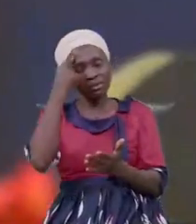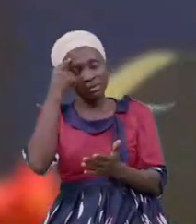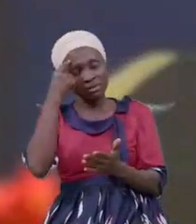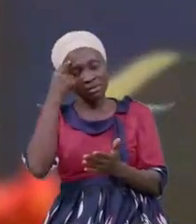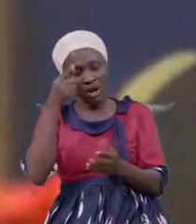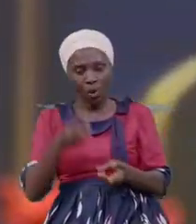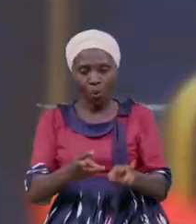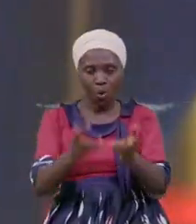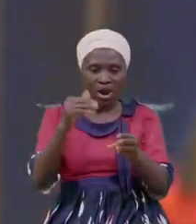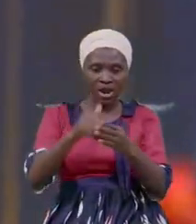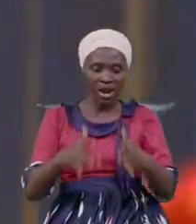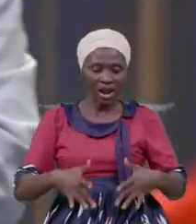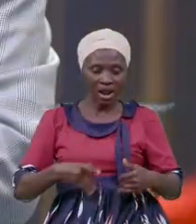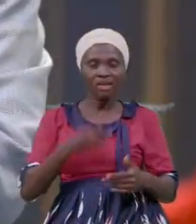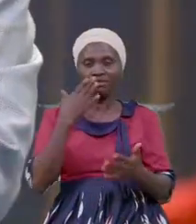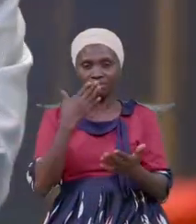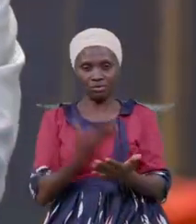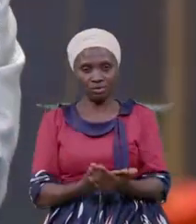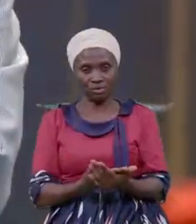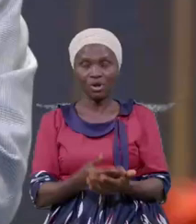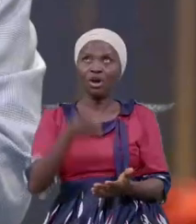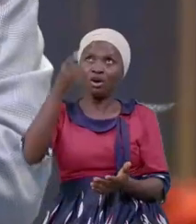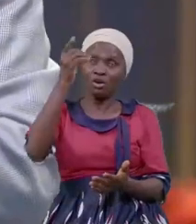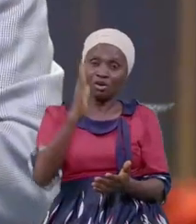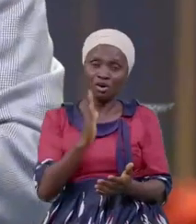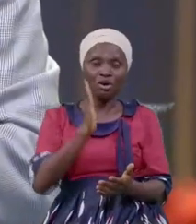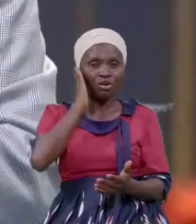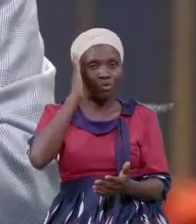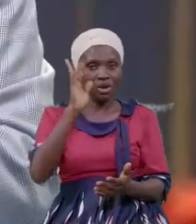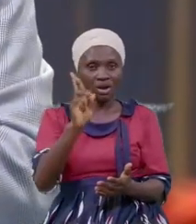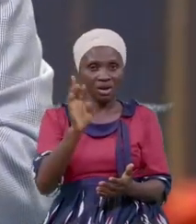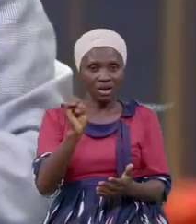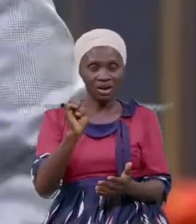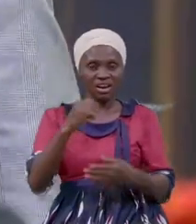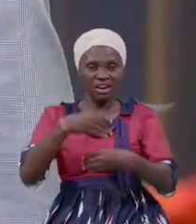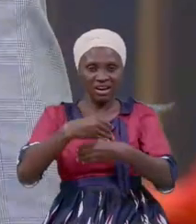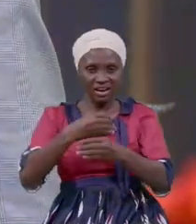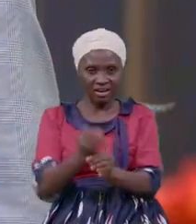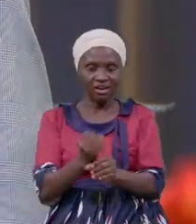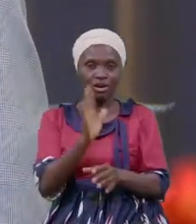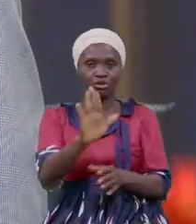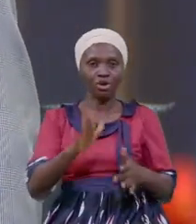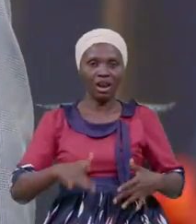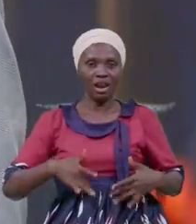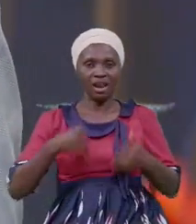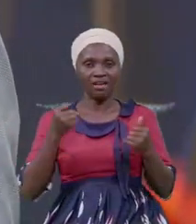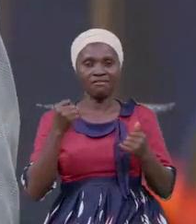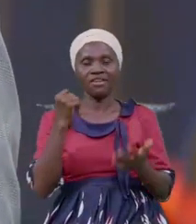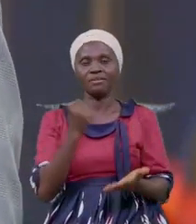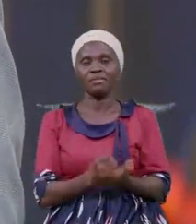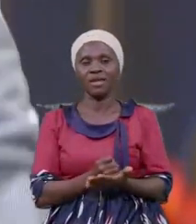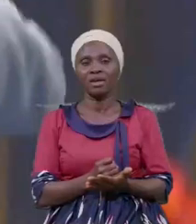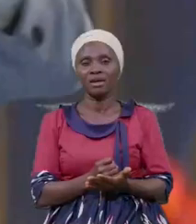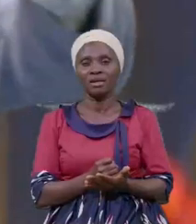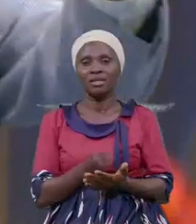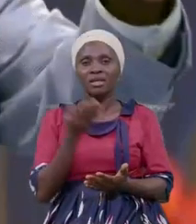sera bonne Dieu va reformer ta vie il a